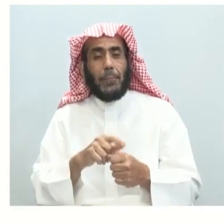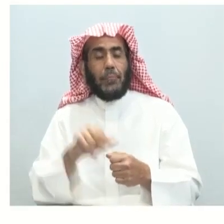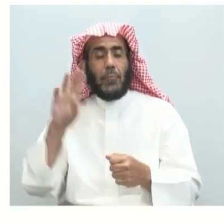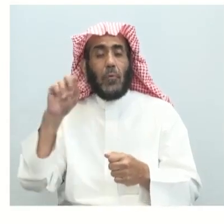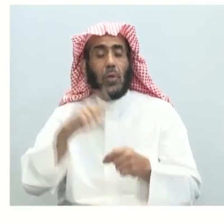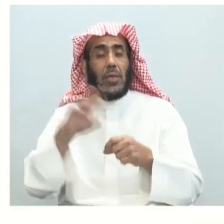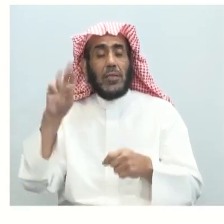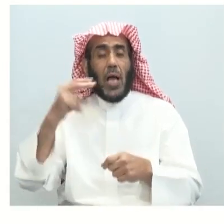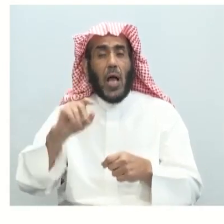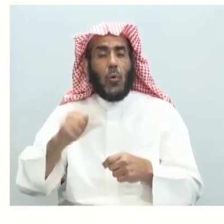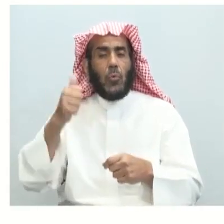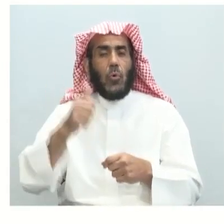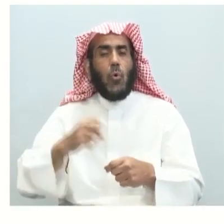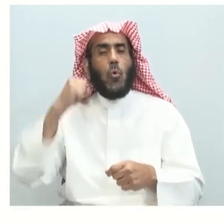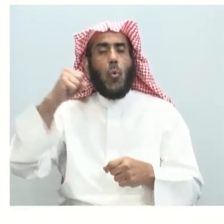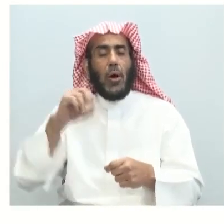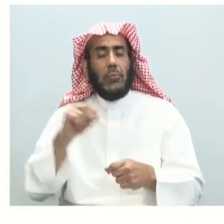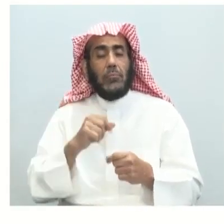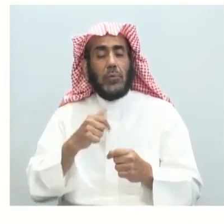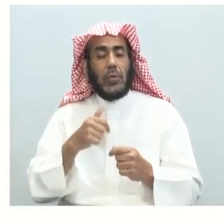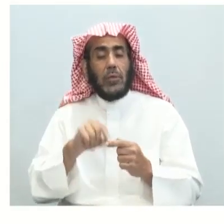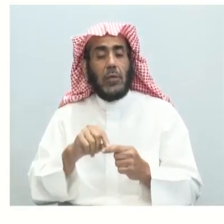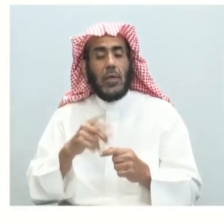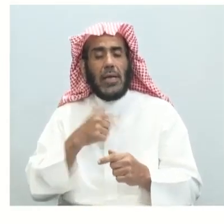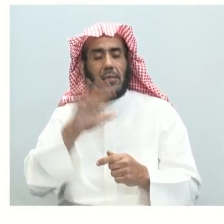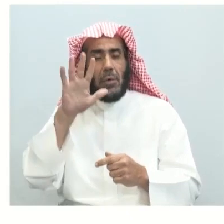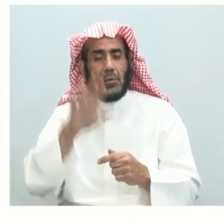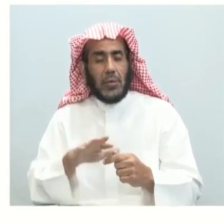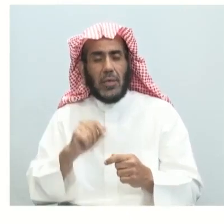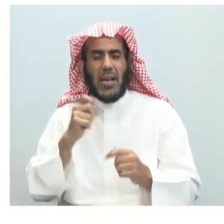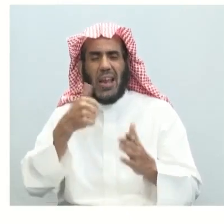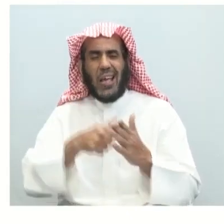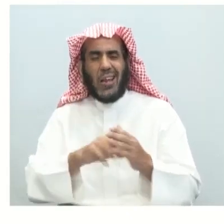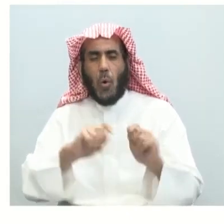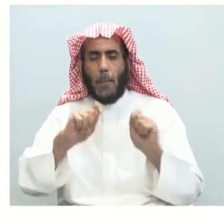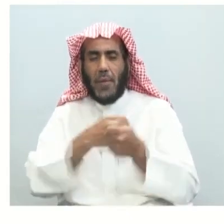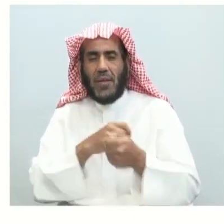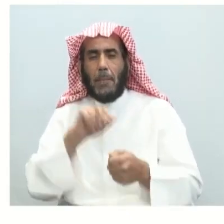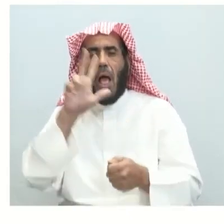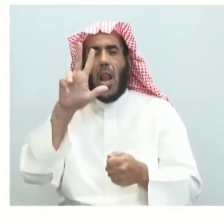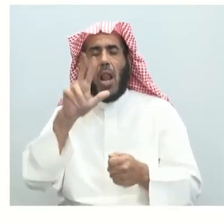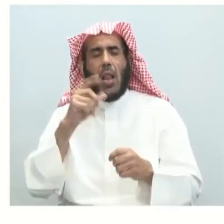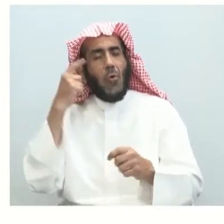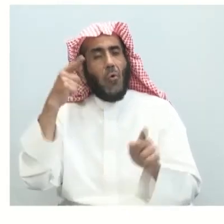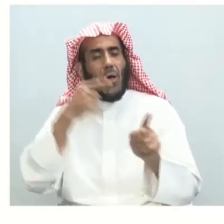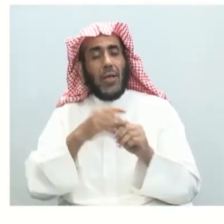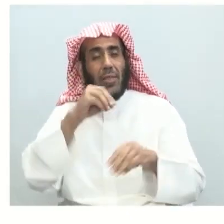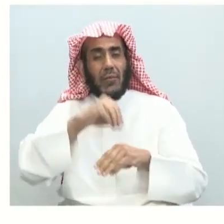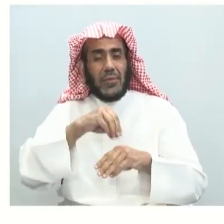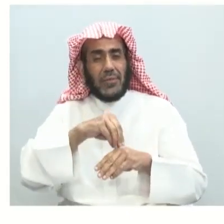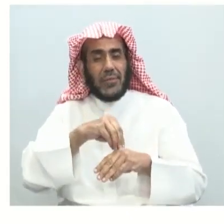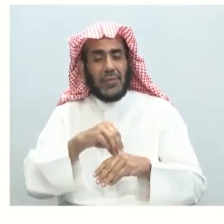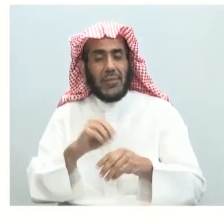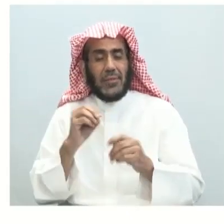التعاون قوه اذا هنا كانت لدينا اسماء نكره قمنا بتعريفها من خلال اضافه